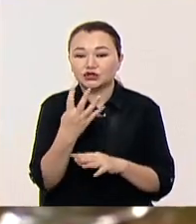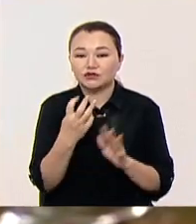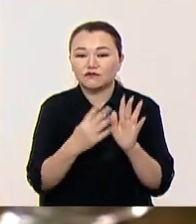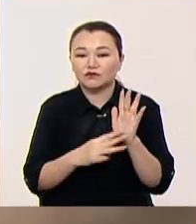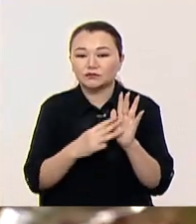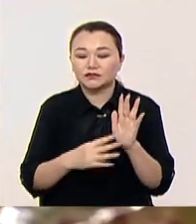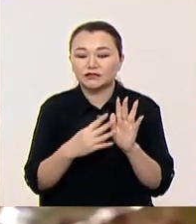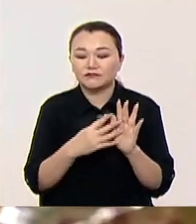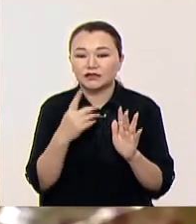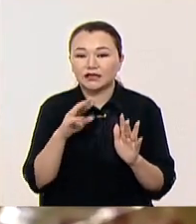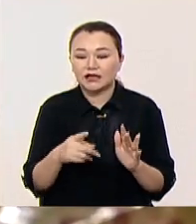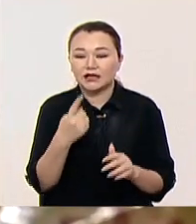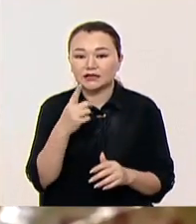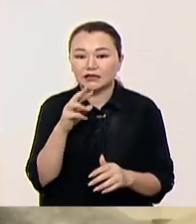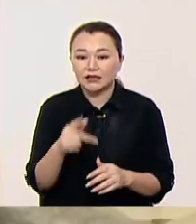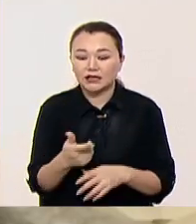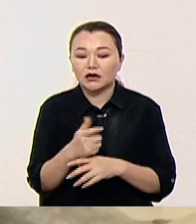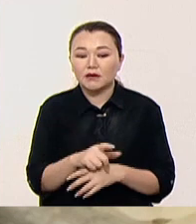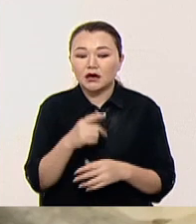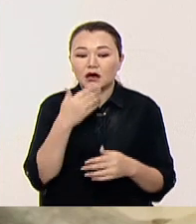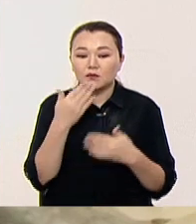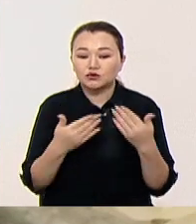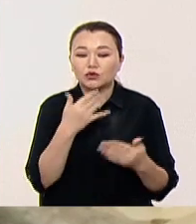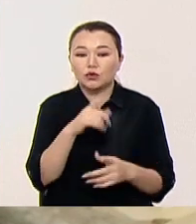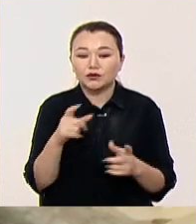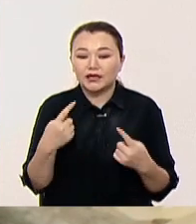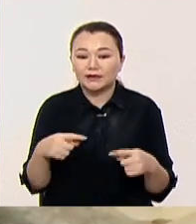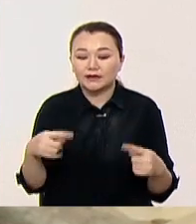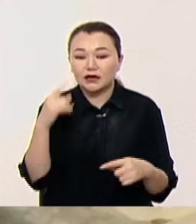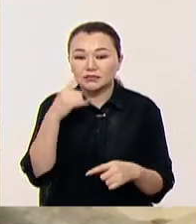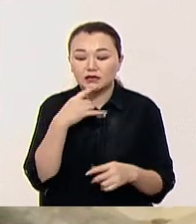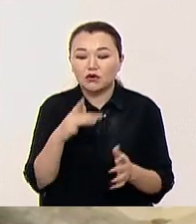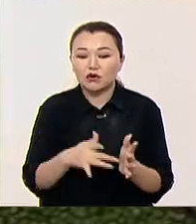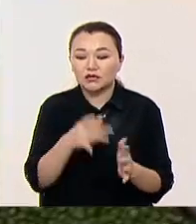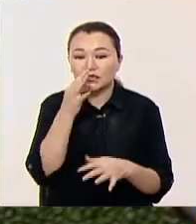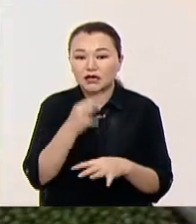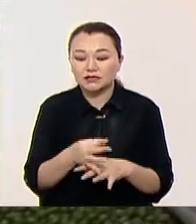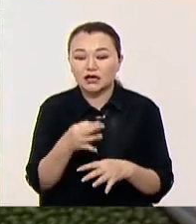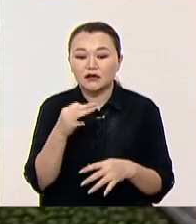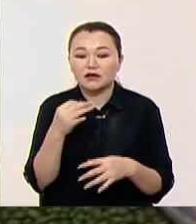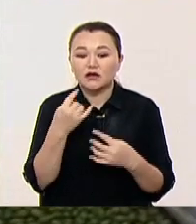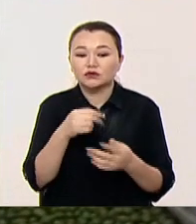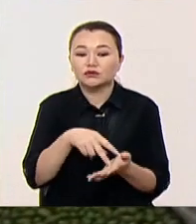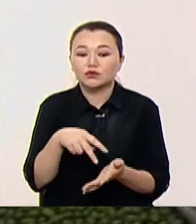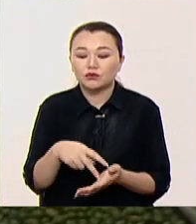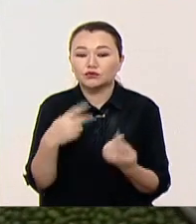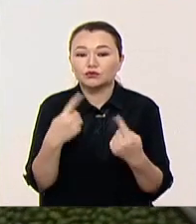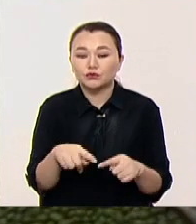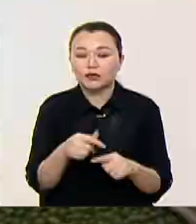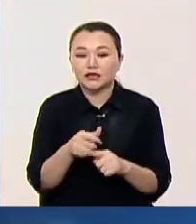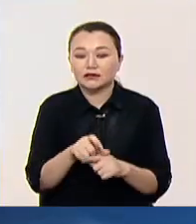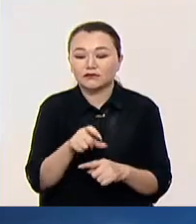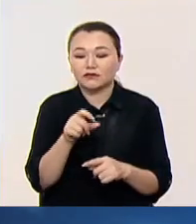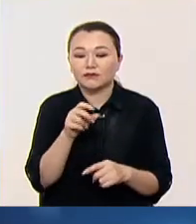489 тенге за кило. Опрошенные респонденты в некоторых казахстанских городах указали следующую стоимость данного